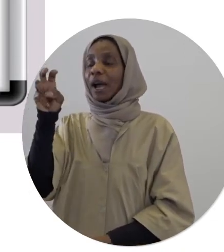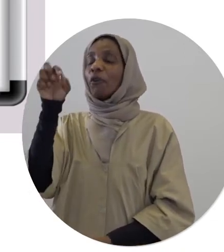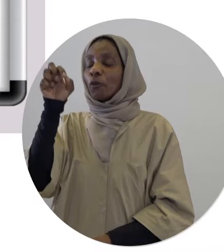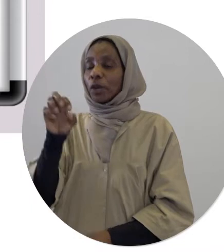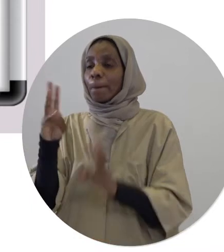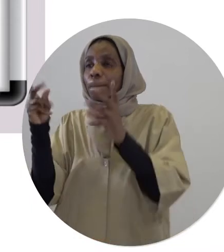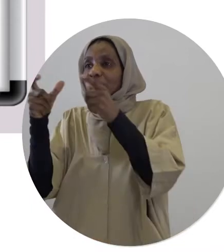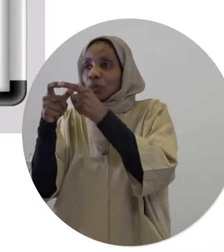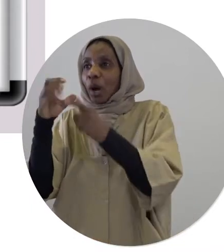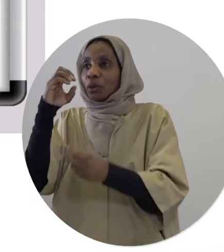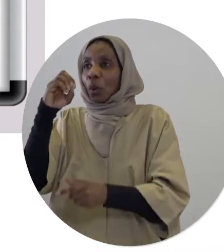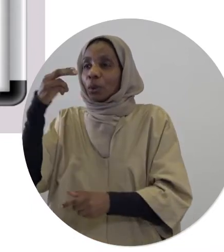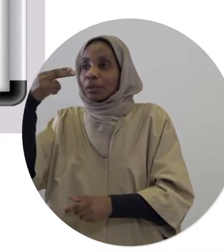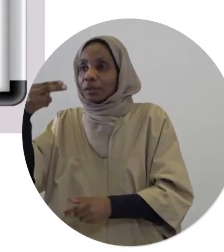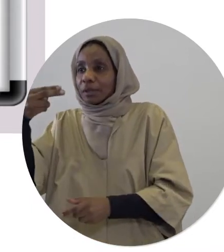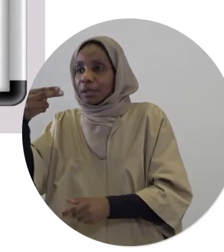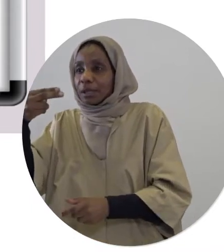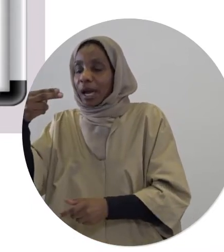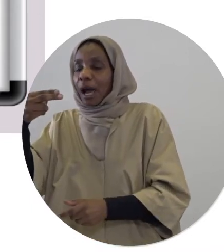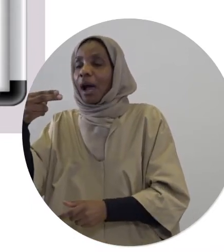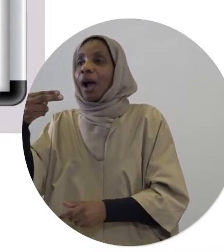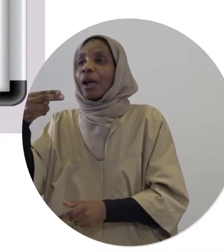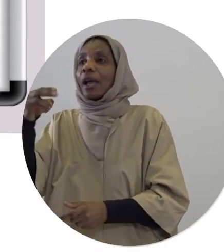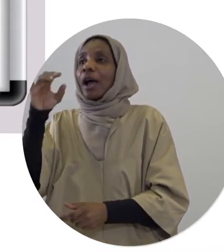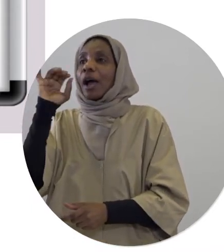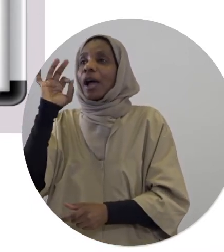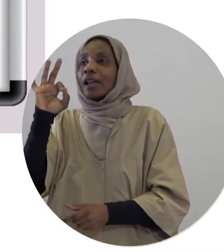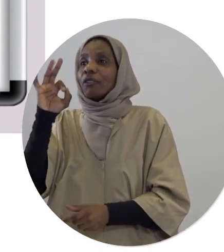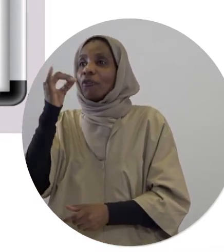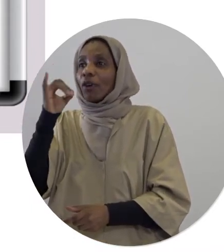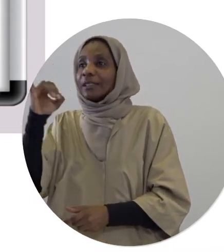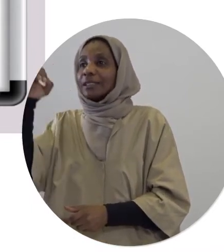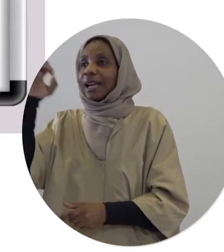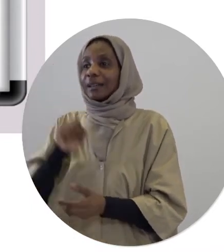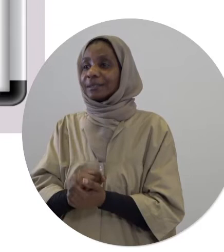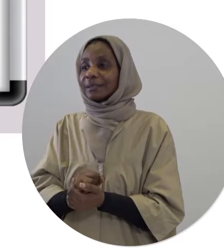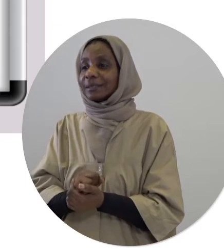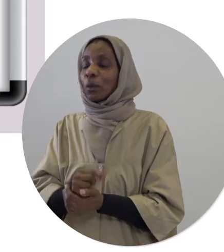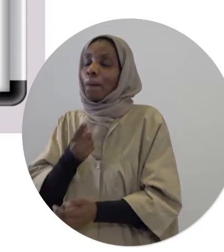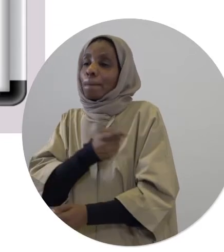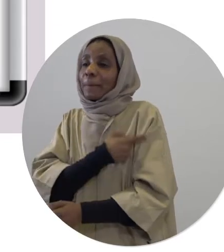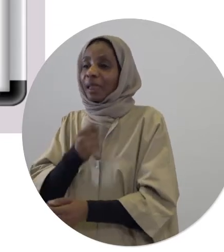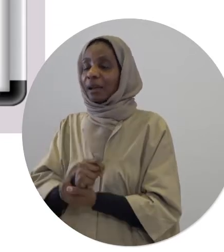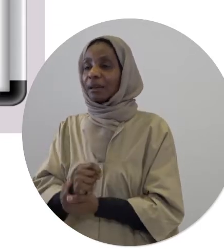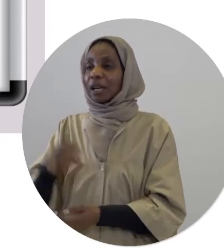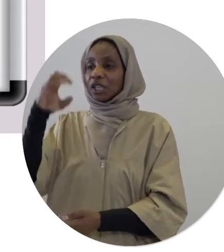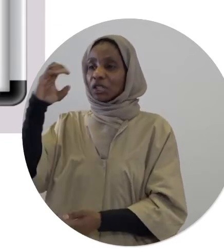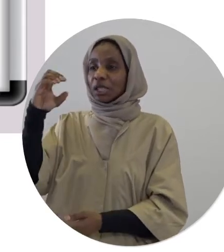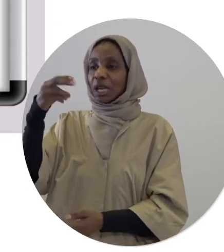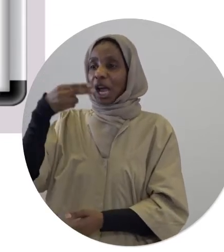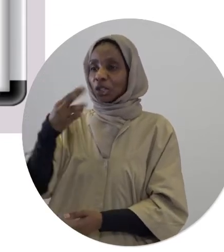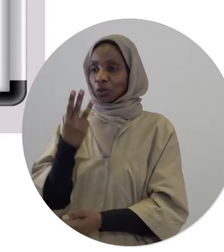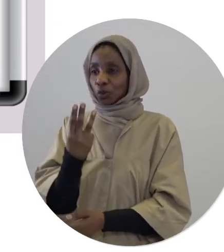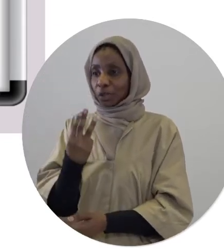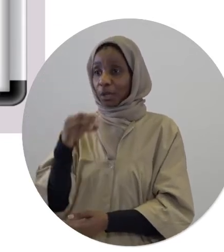أليفاتية، كحولات تحتوي جزيئاتها على سلسلة كربونية أليفاتية. الأمثلة أمامك،